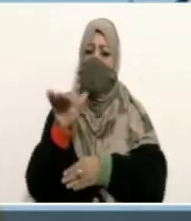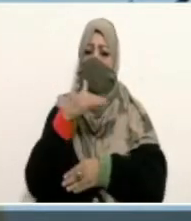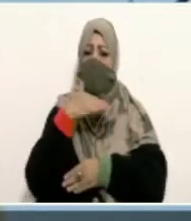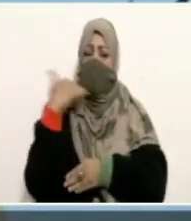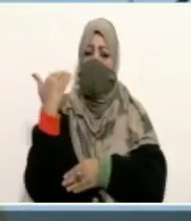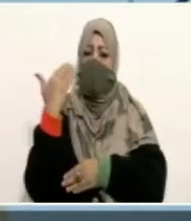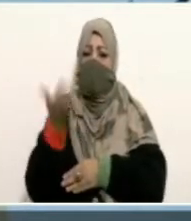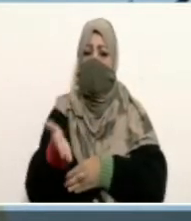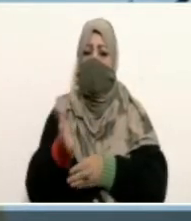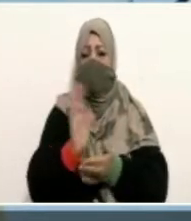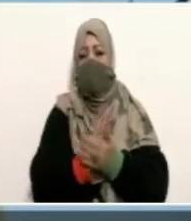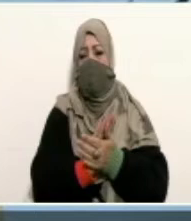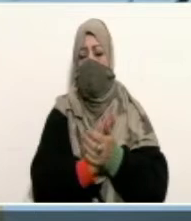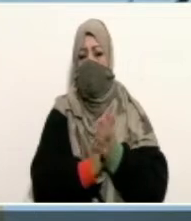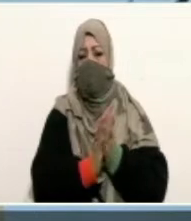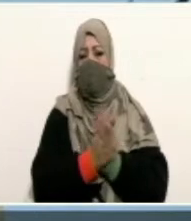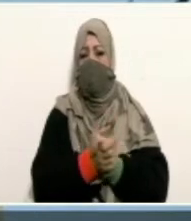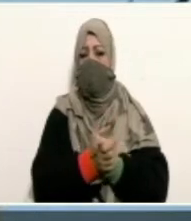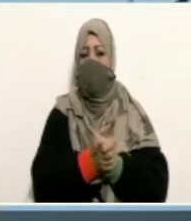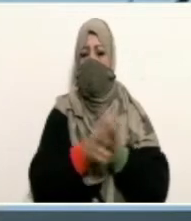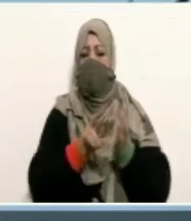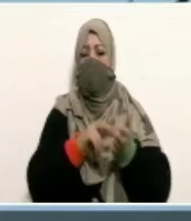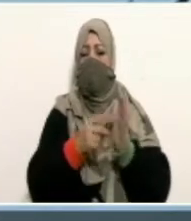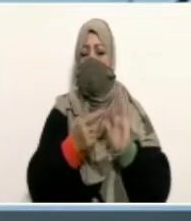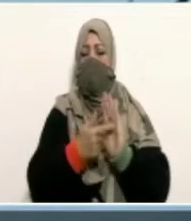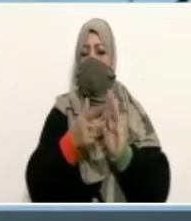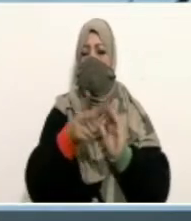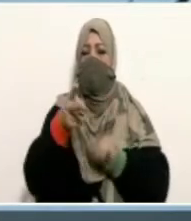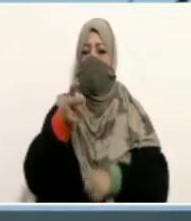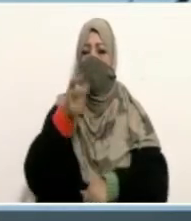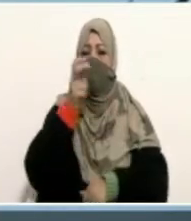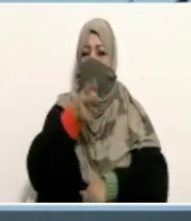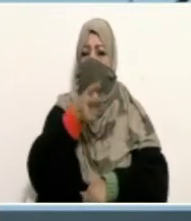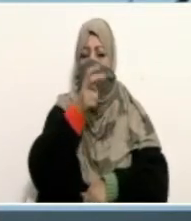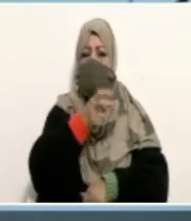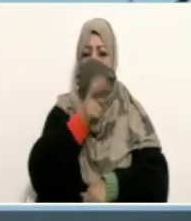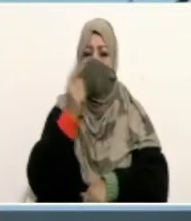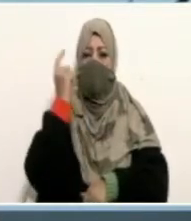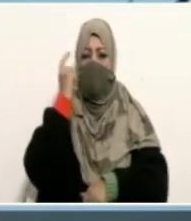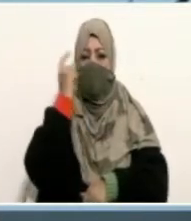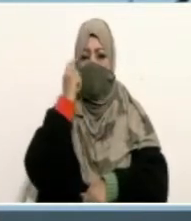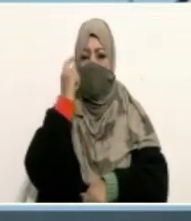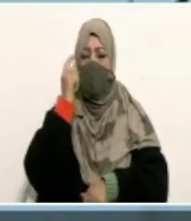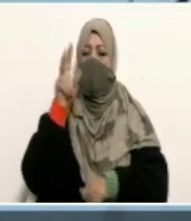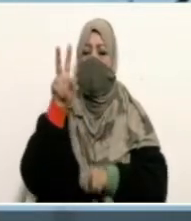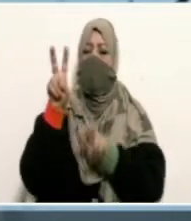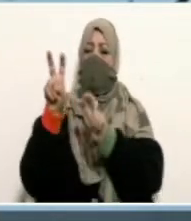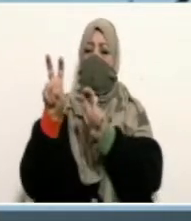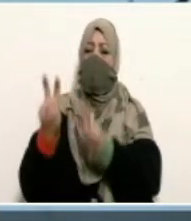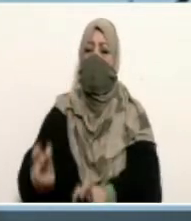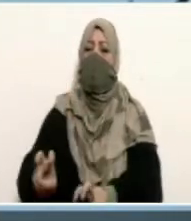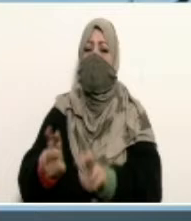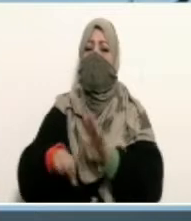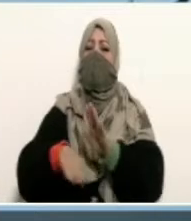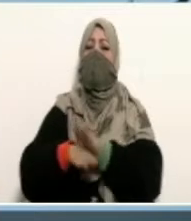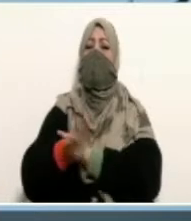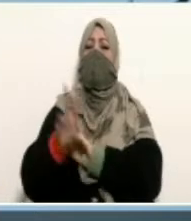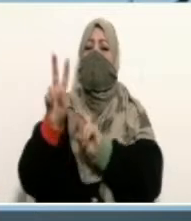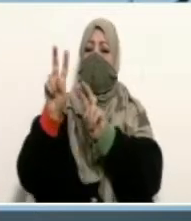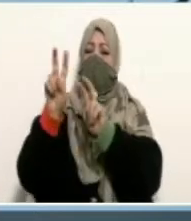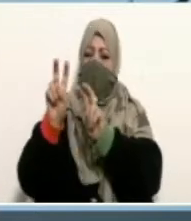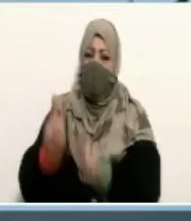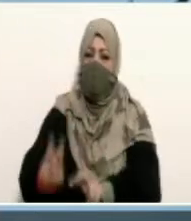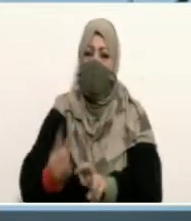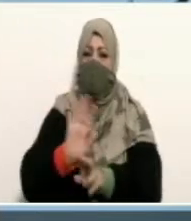المقصود منا إذن هذا التحبيس هو تحجير هذا المال على أن يبقى للانتفاع به للذكور دون